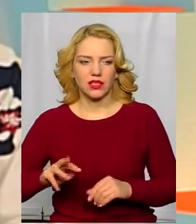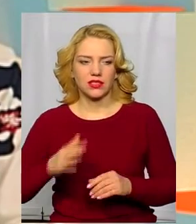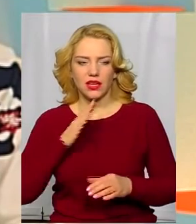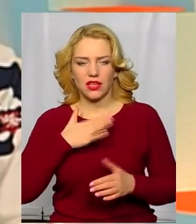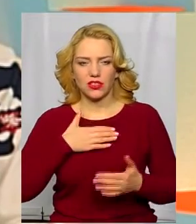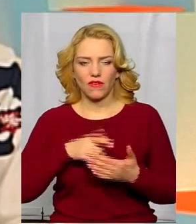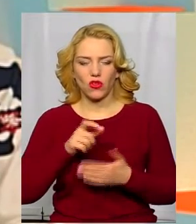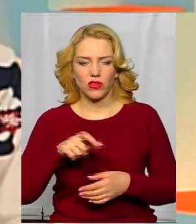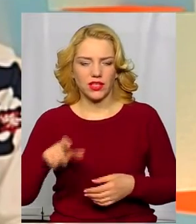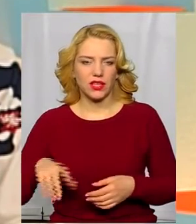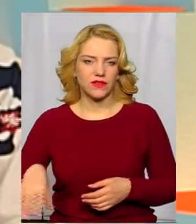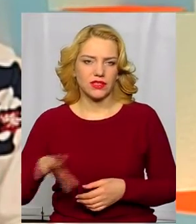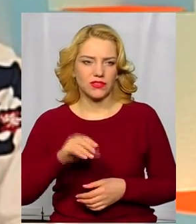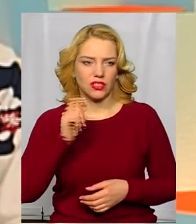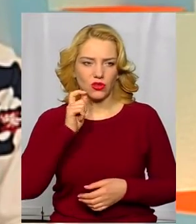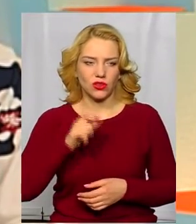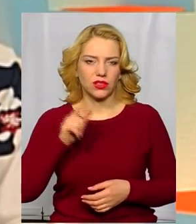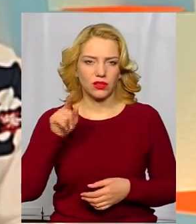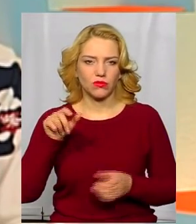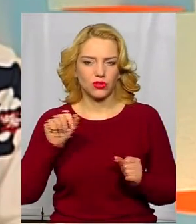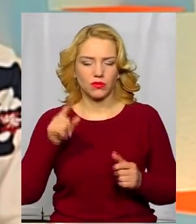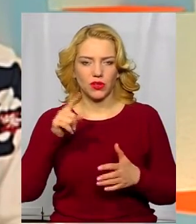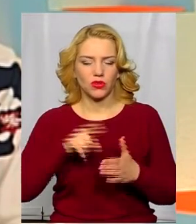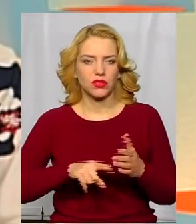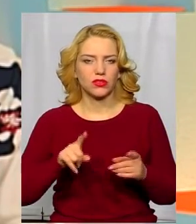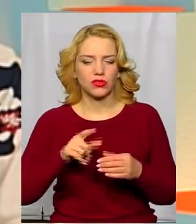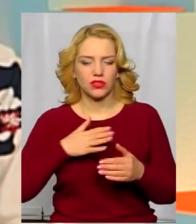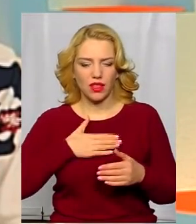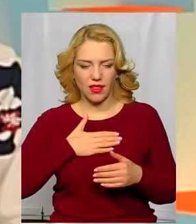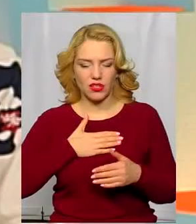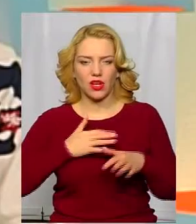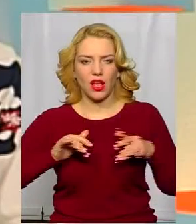волонтерів зі всієї України, і там можуть переконатися, що це дійсно є волонтер